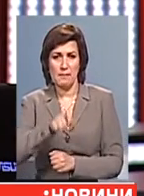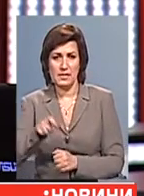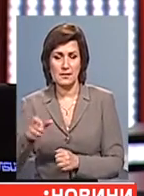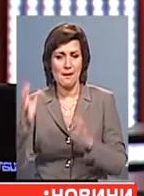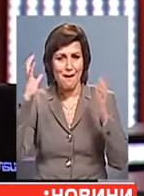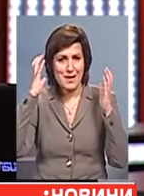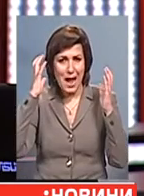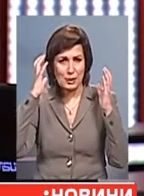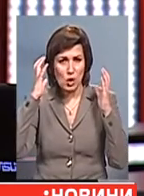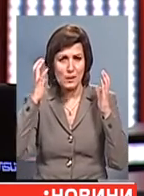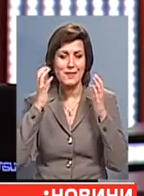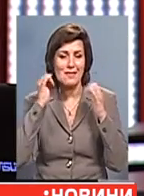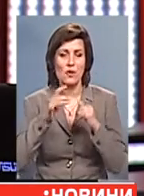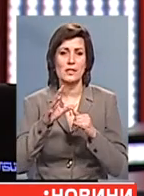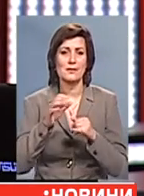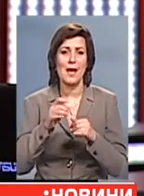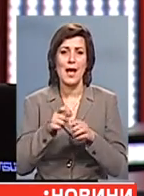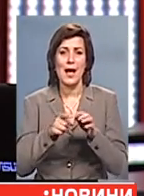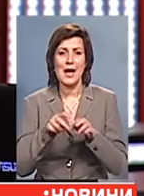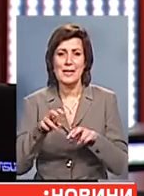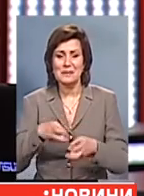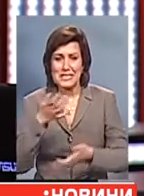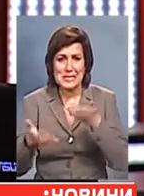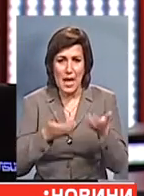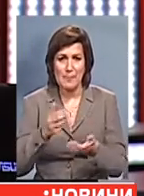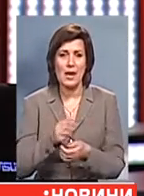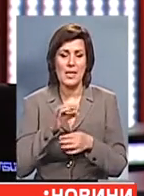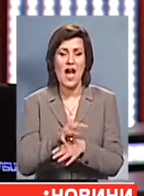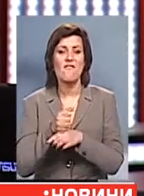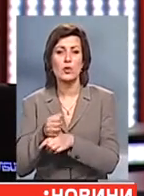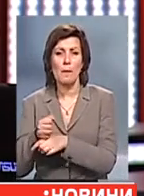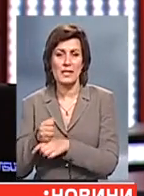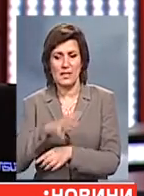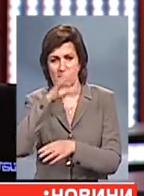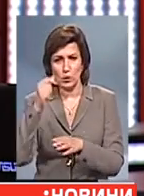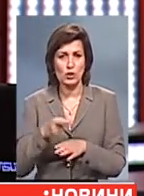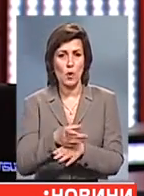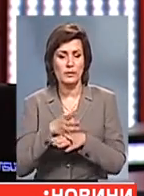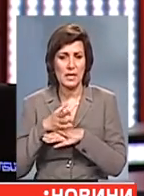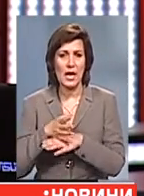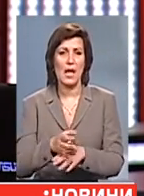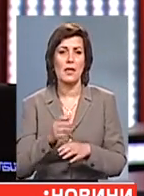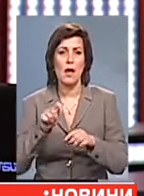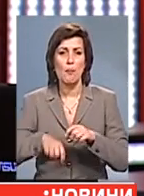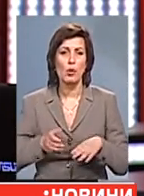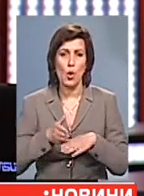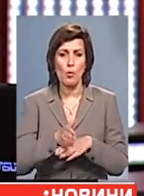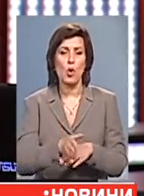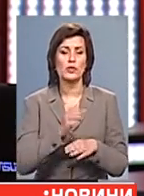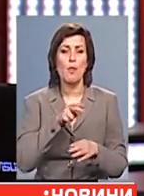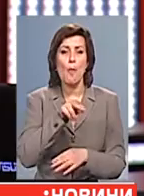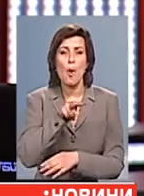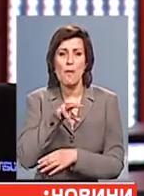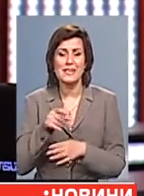радіотелефоніста, снайпера та гранатометника. У Станиці Луганській вночі бандити обстріляли блокпост. По Попасній цілили з окупованого Первомайська.